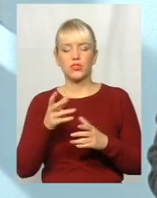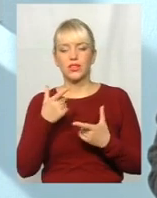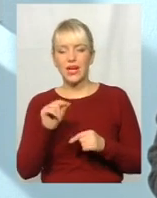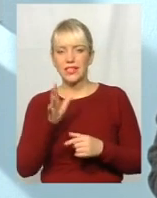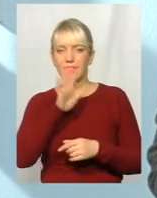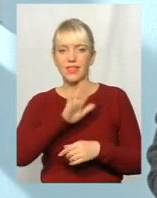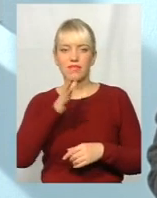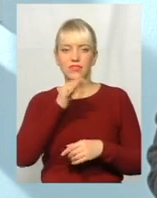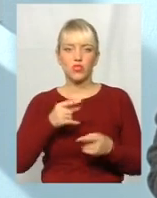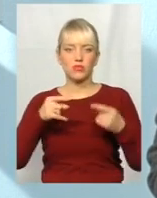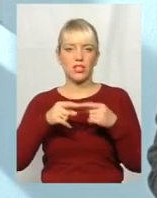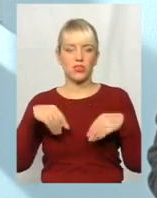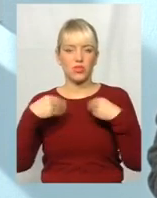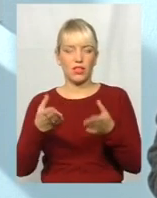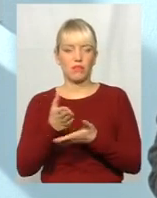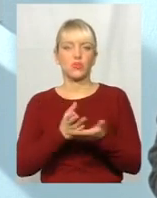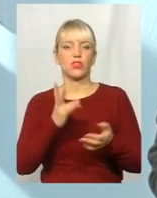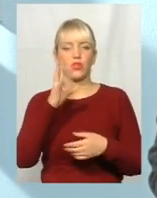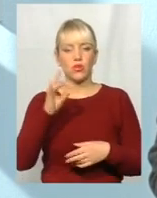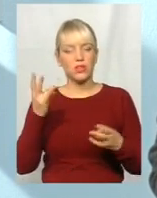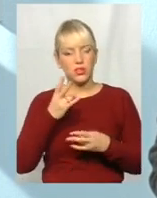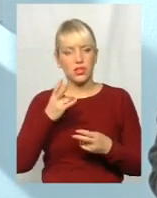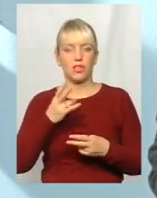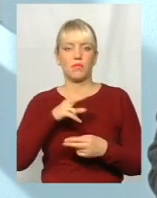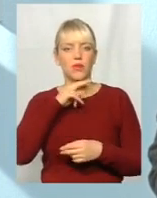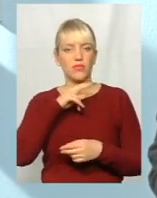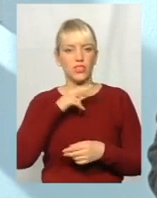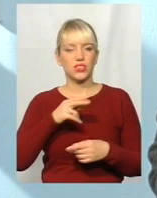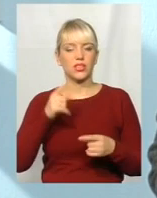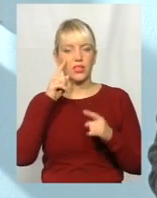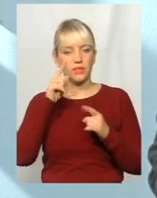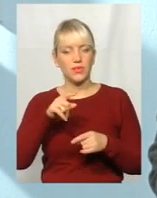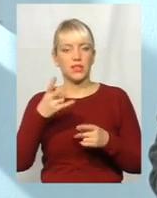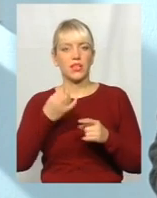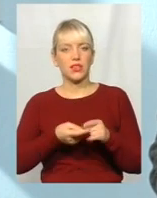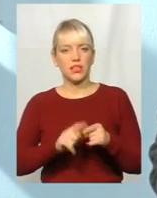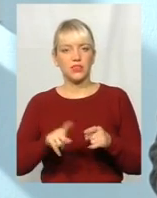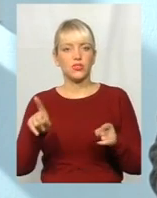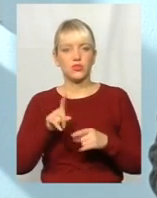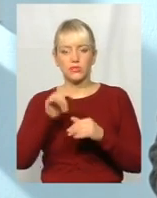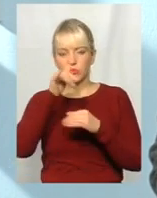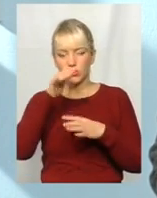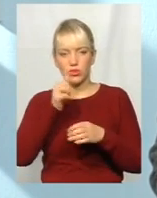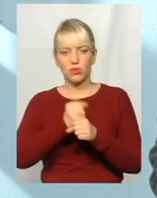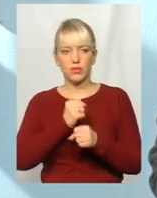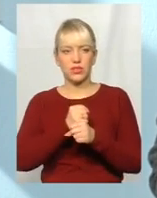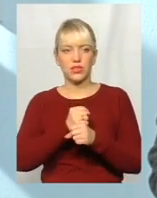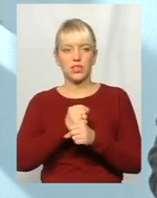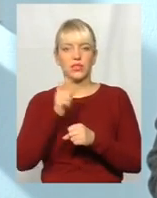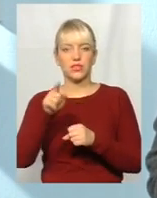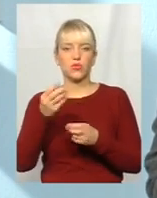несвоєчасно надав послугу. Але все ж таки треба вважати на ті критерії, що вони в змозі зробити за ті кошти,